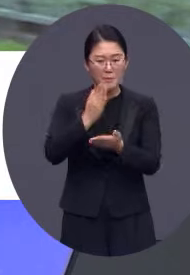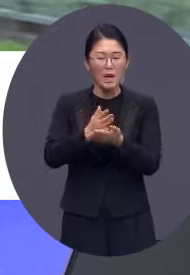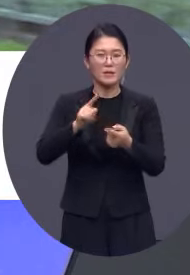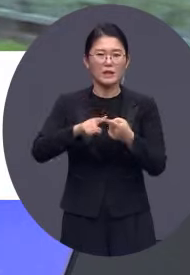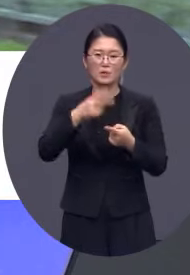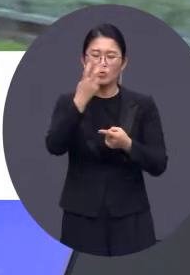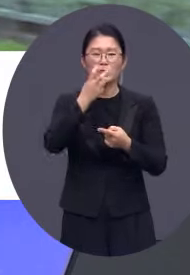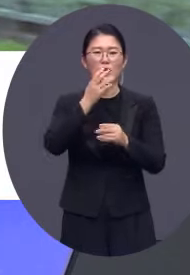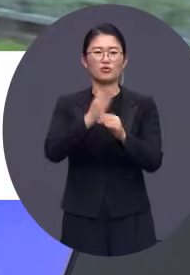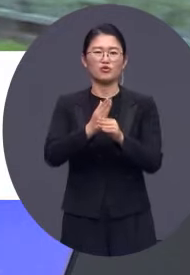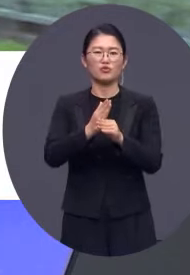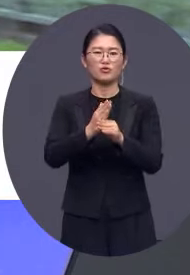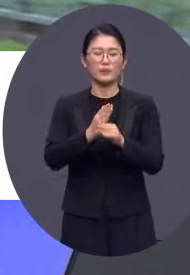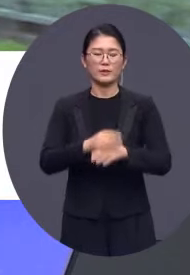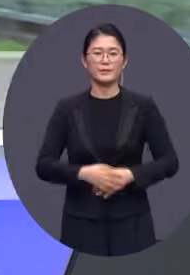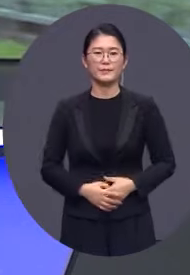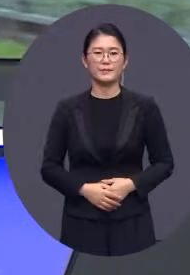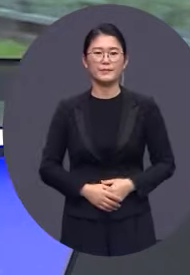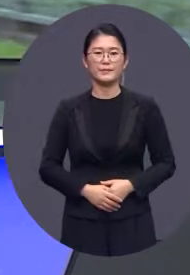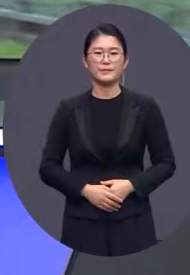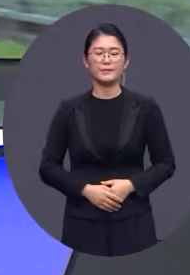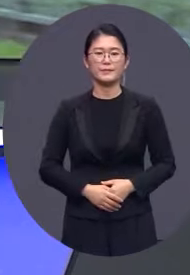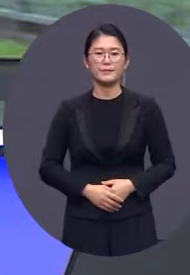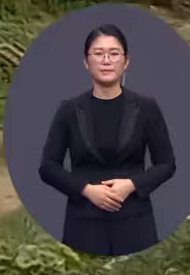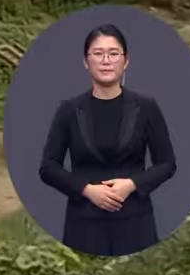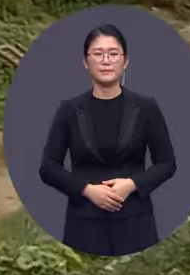진행 중입니다. 김민재 기자의 보도입니다.